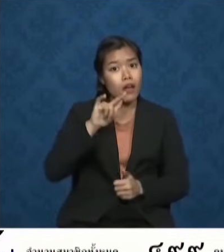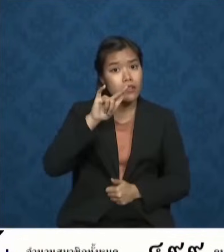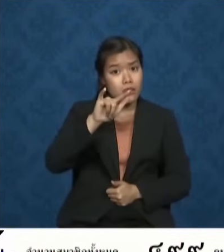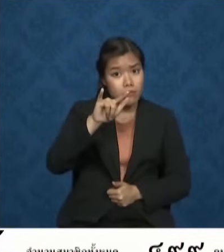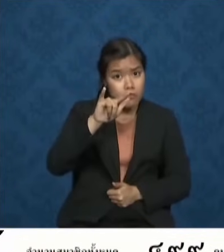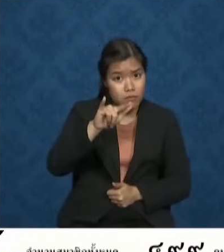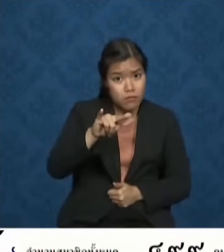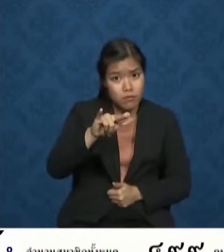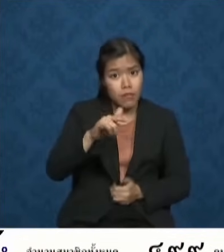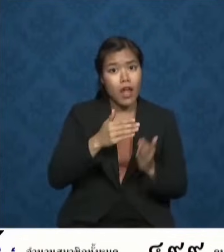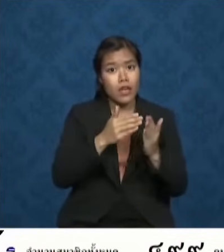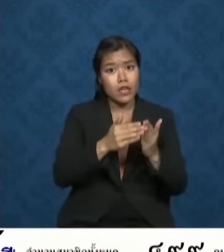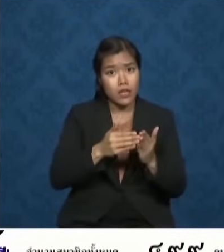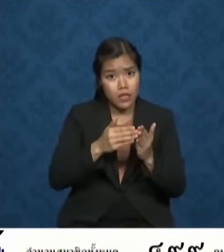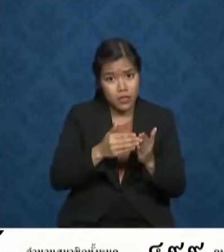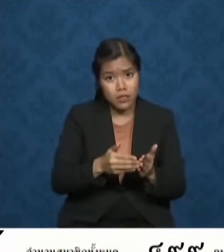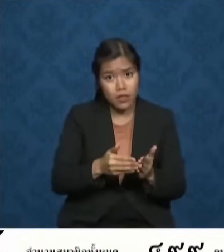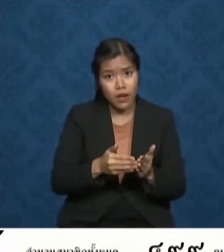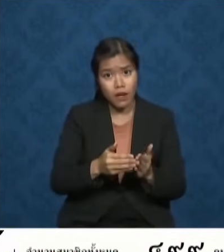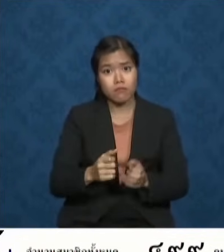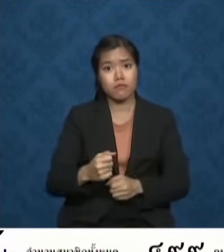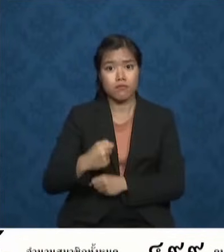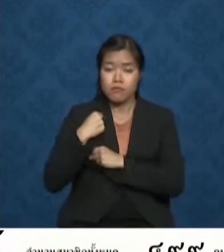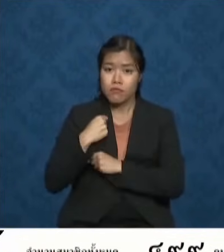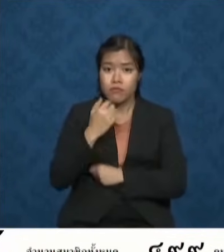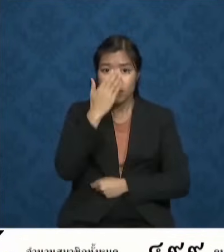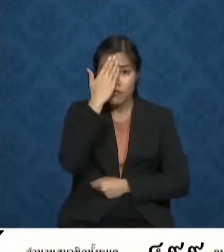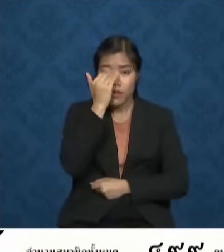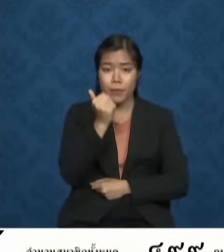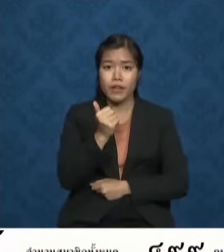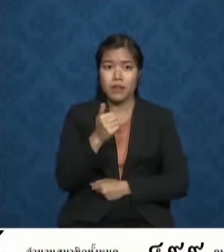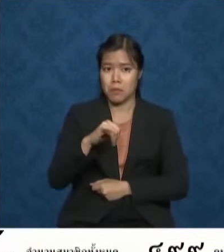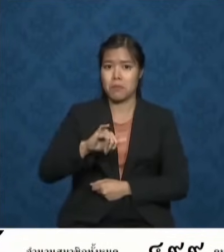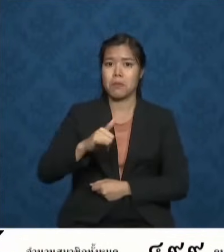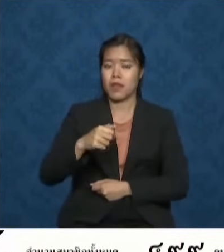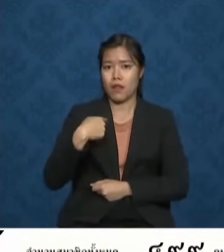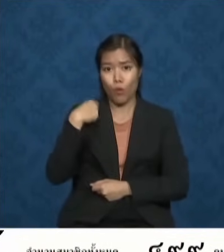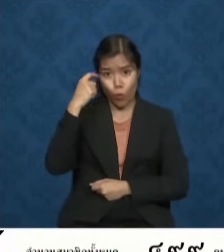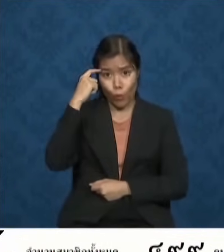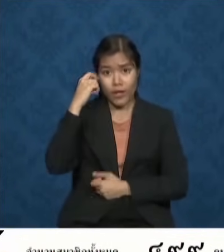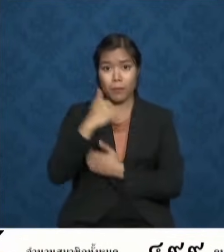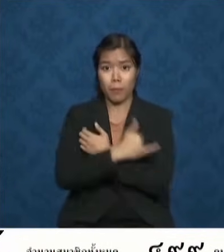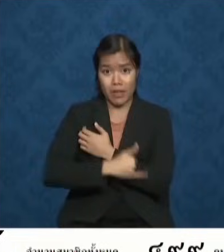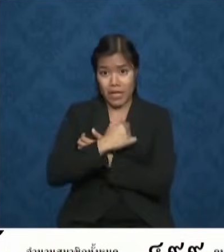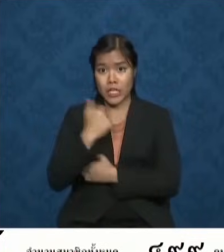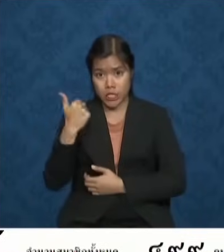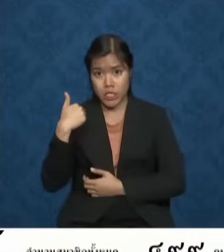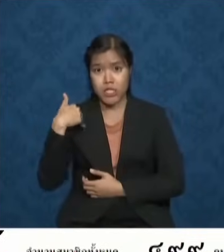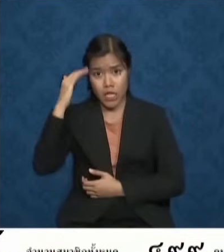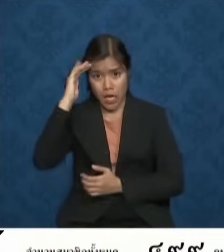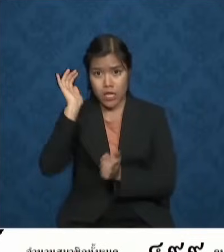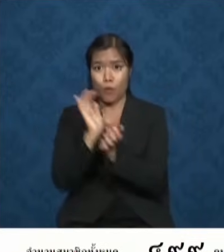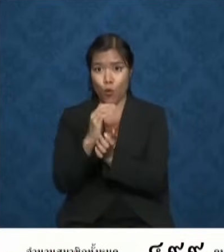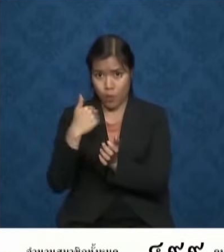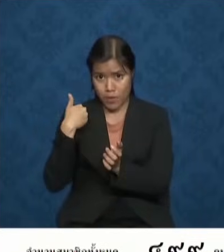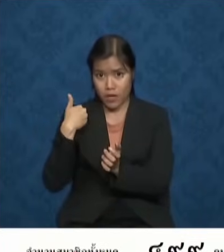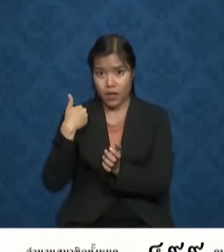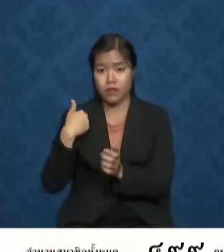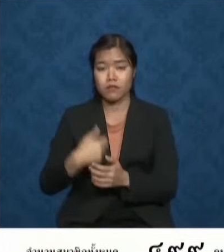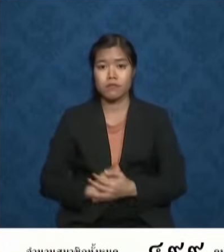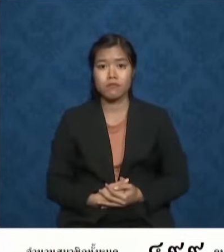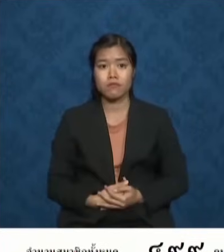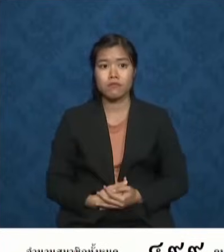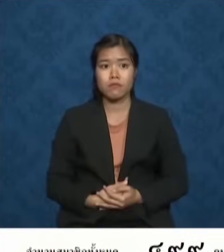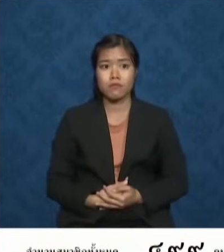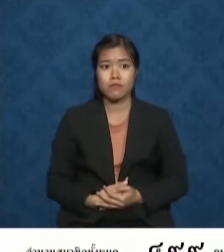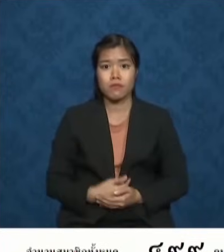ปหมดท่านรู้ไหมฮะบางประเทศมีตำรวจด้วยนะท่านพูดไม่หมดด้วยบกเรืออากาศบางประเทศมีตำรว